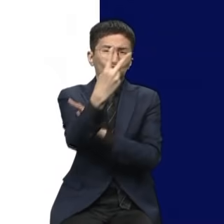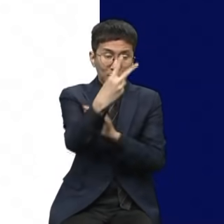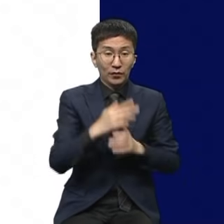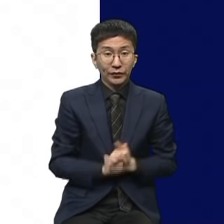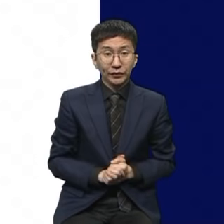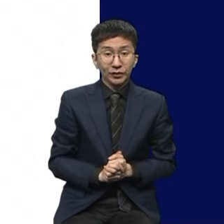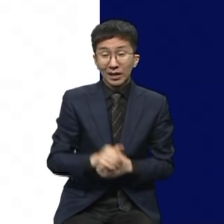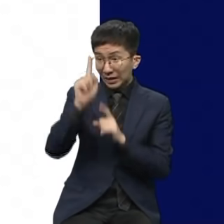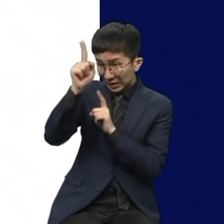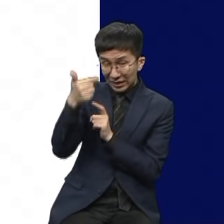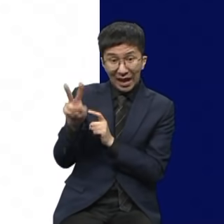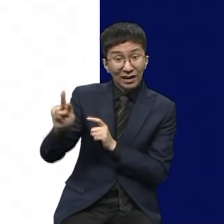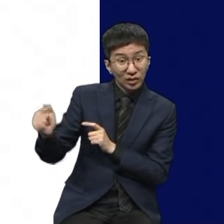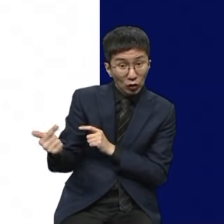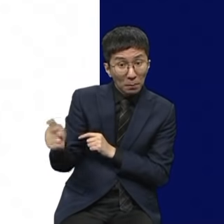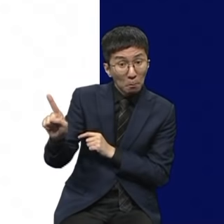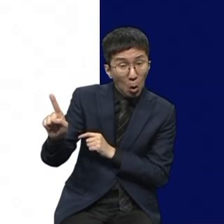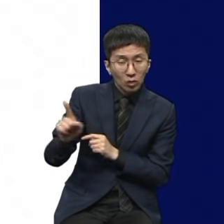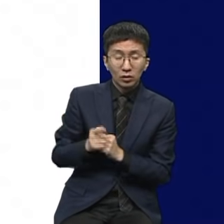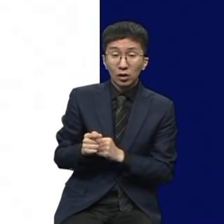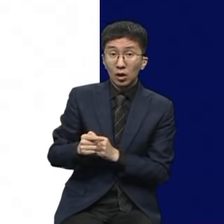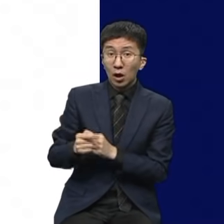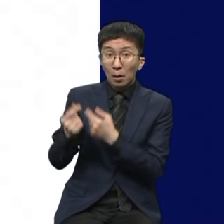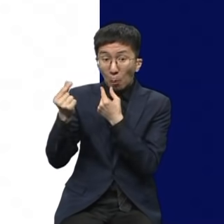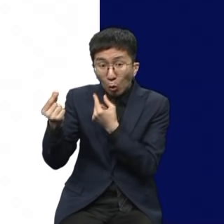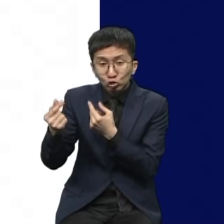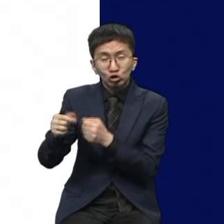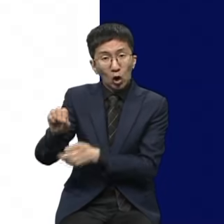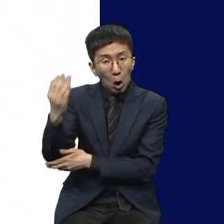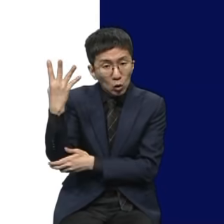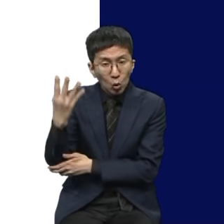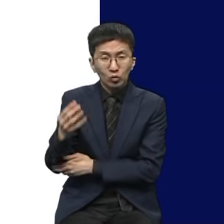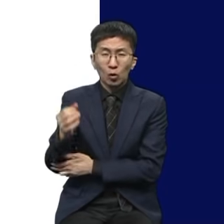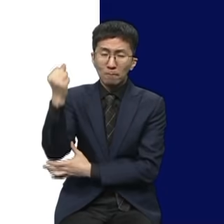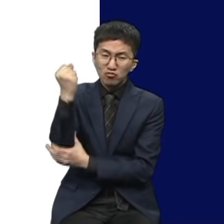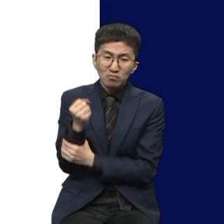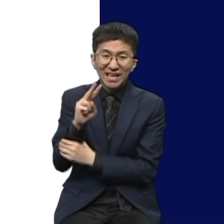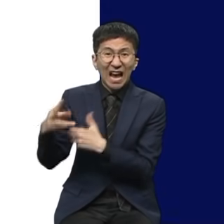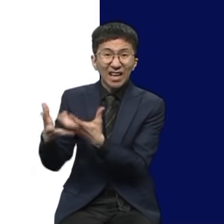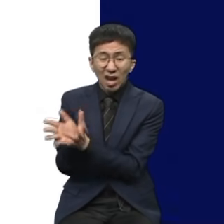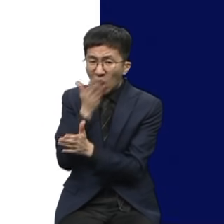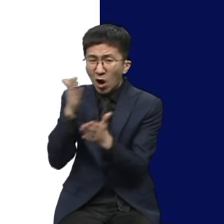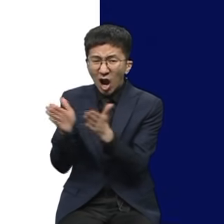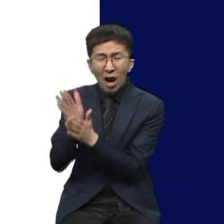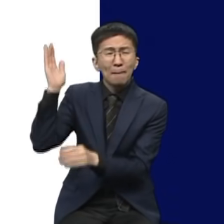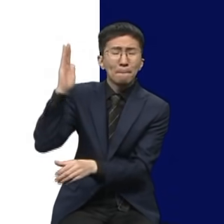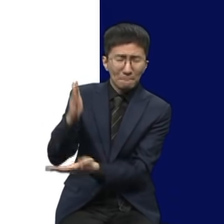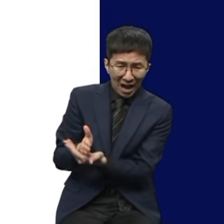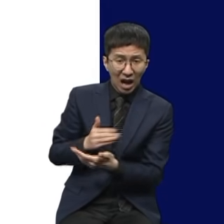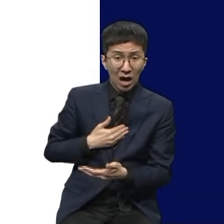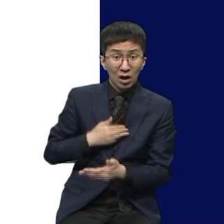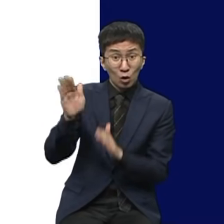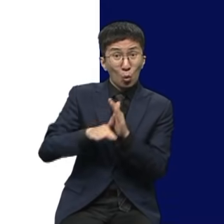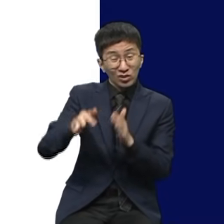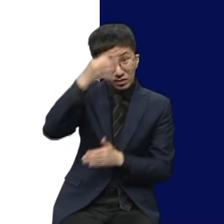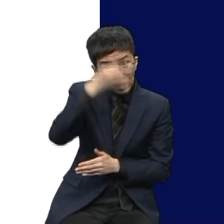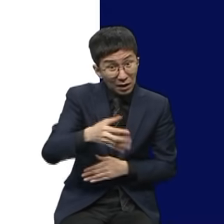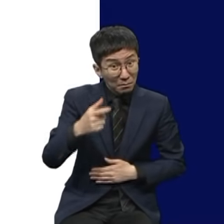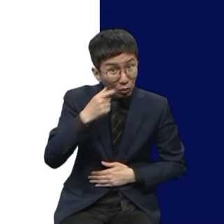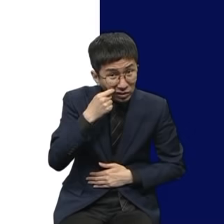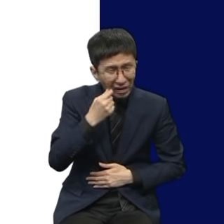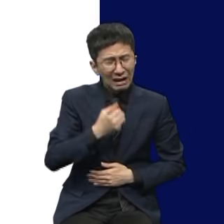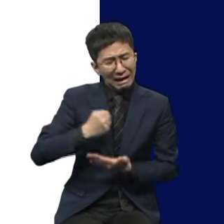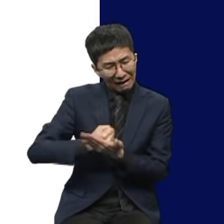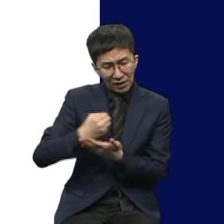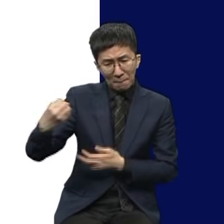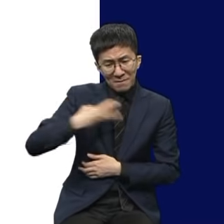대표를 향해 보수 언론과 부패 야당의 음해적 정치 공세에 편승하지 말라며 공식 사과가 어렵다면 유감